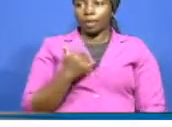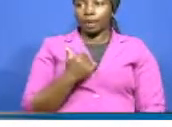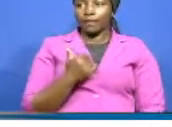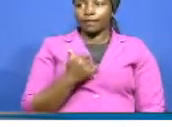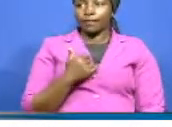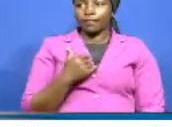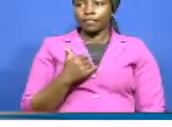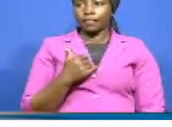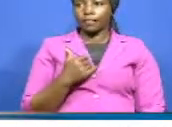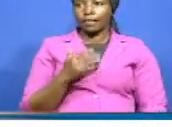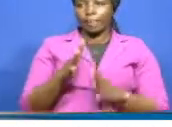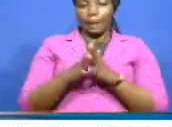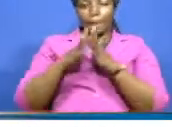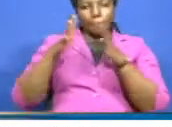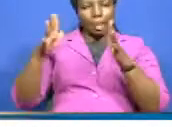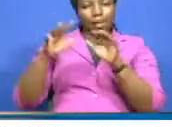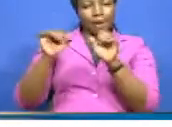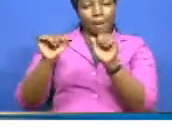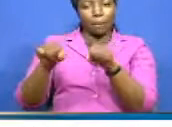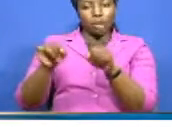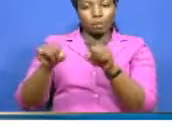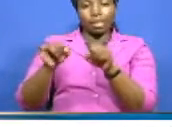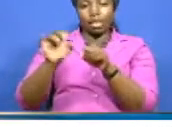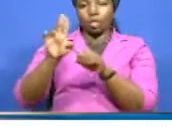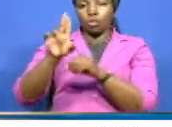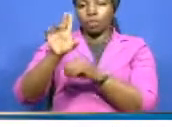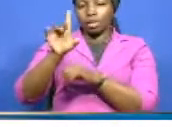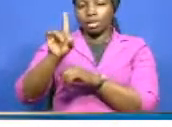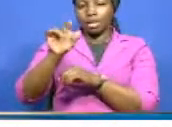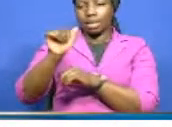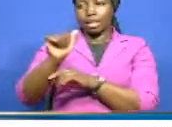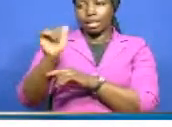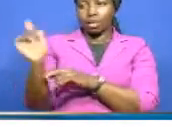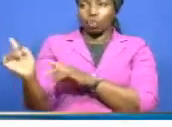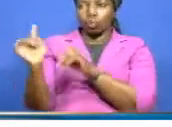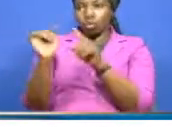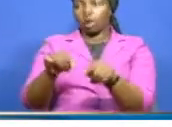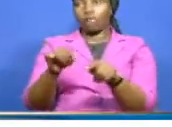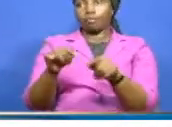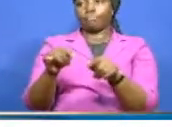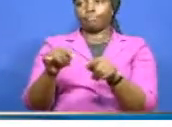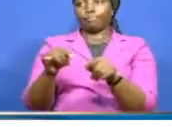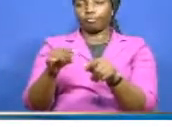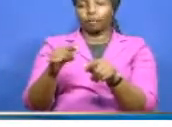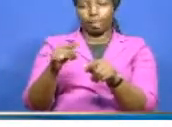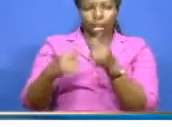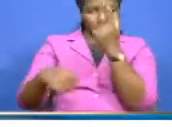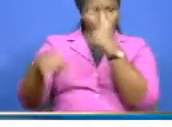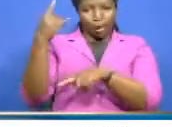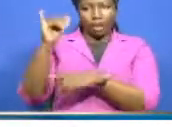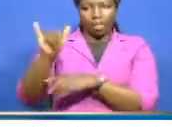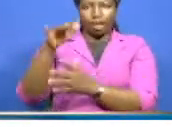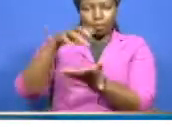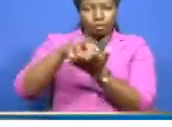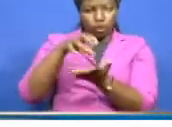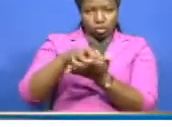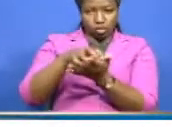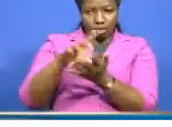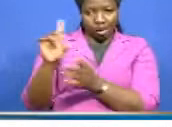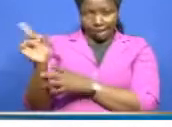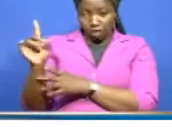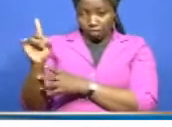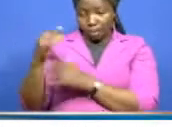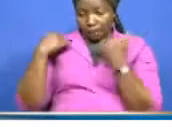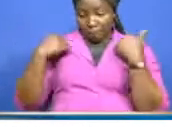kuna uwezekano mkubwa sana UDA ije ibebe hicho kiti cha Nairobi. Kwa nini nasema